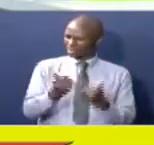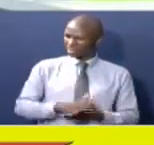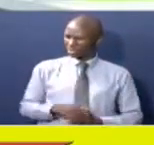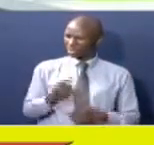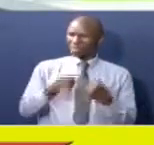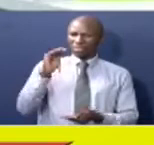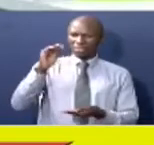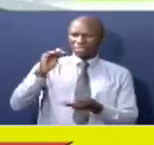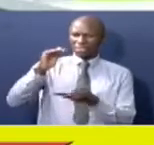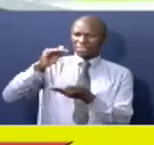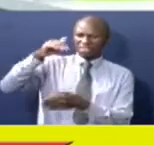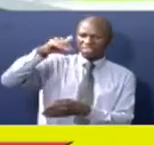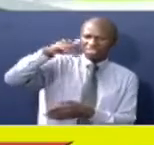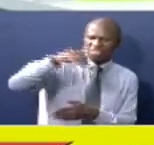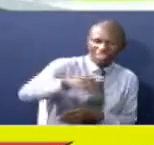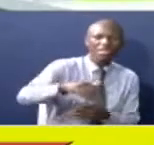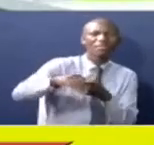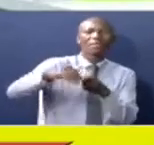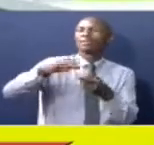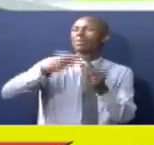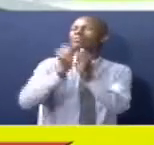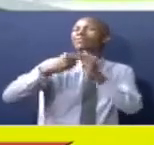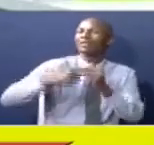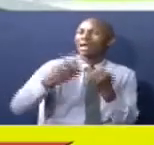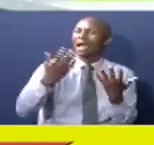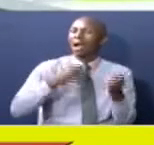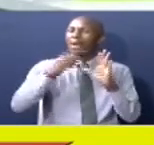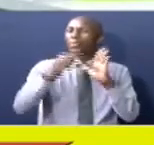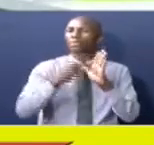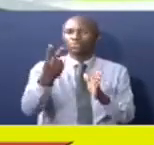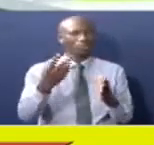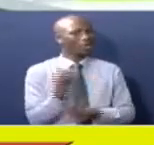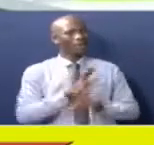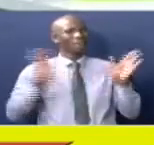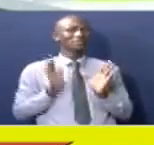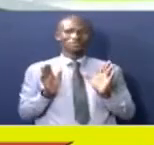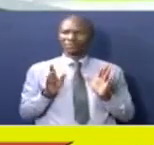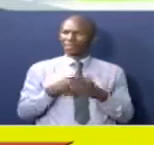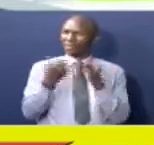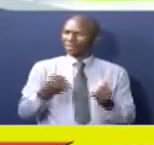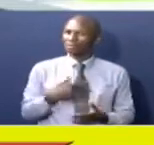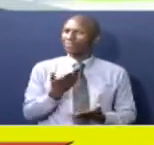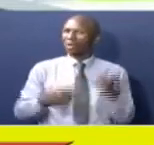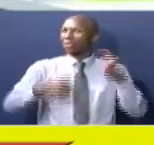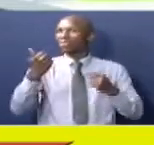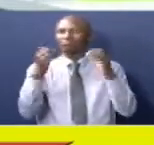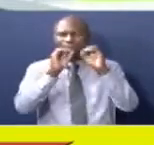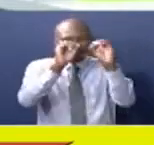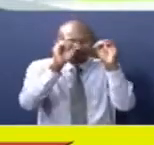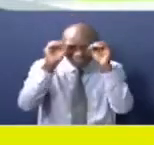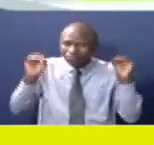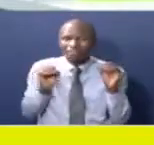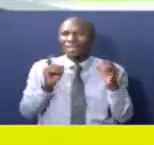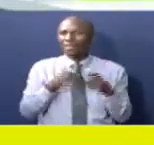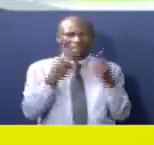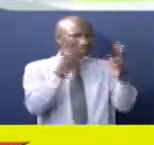wende na kudhea muno nundu kwa oyuyunga milite na ambaye. Kumina muonza valame na points ili tusi isioka na indi maisi indi teza wanata jimwe na indi